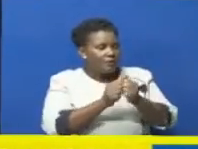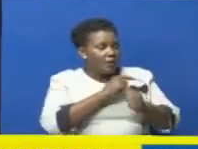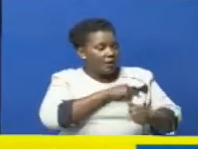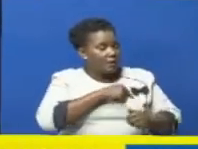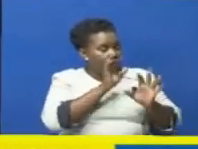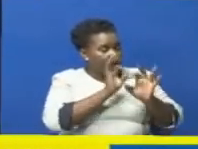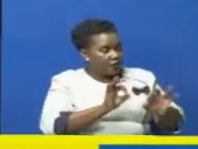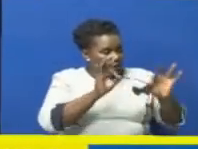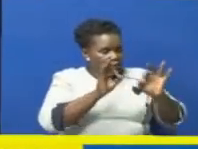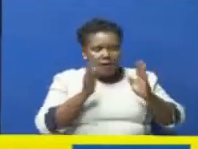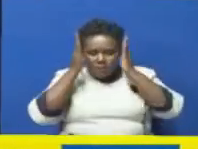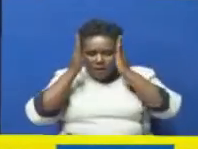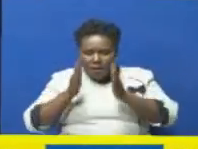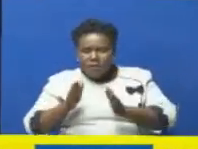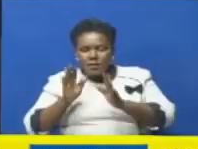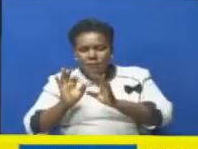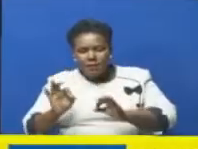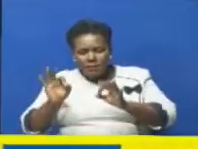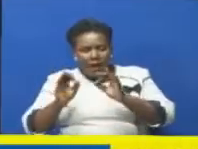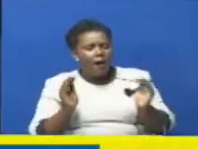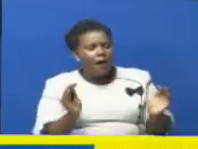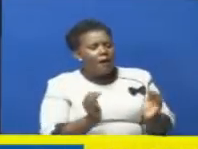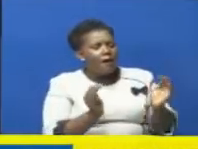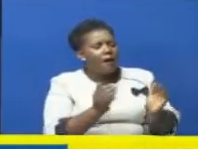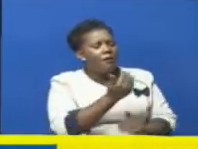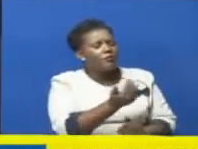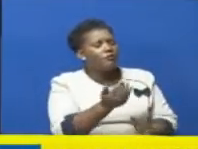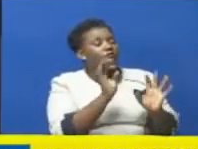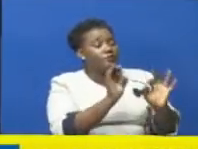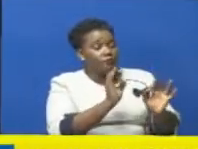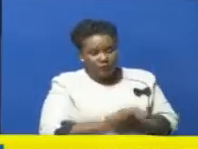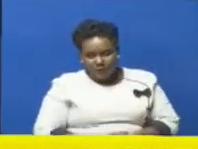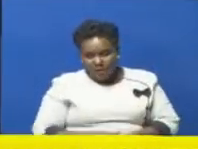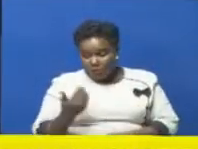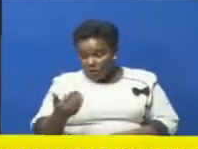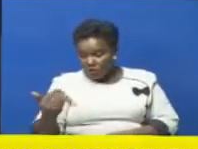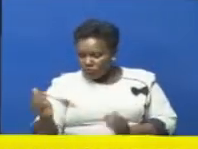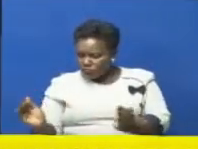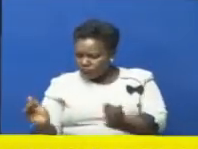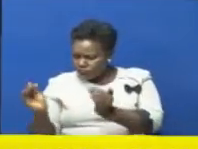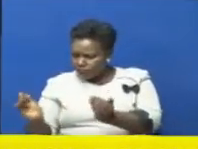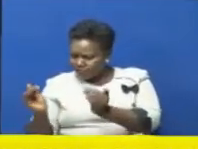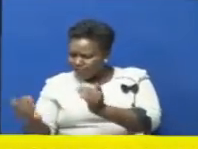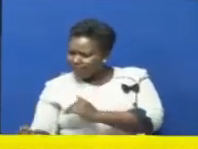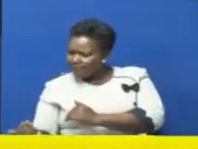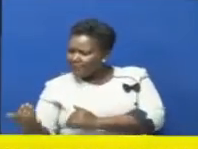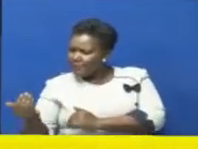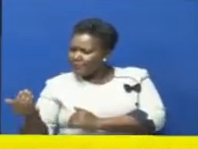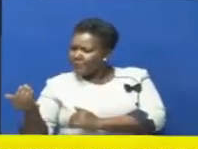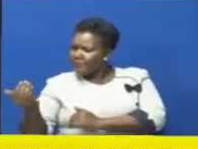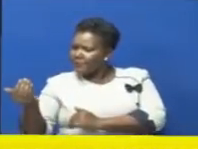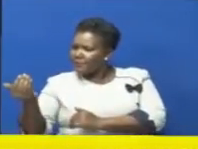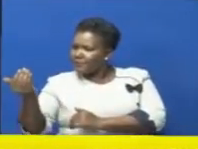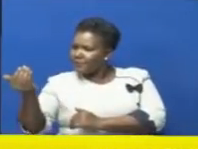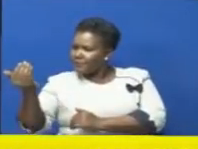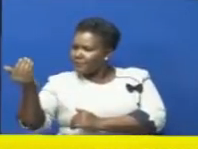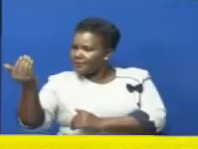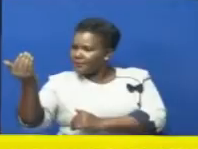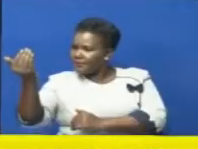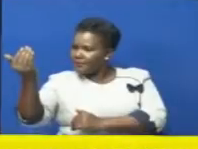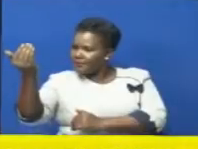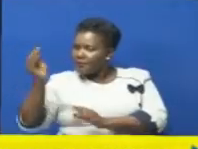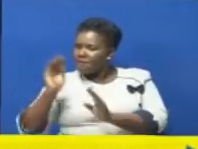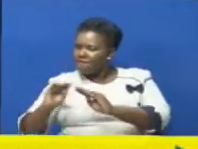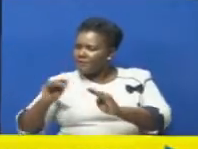mema, tuwalee watoto katika tabia nzuri. Mtoto akilelewa toka mdogo akafundishwa ucha Mungu, akafundishwa tabia